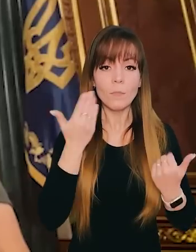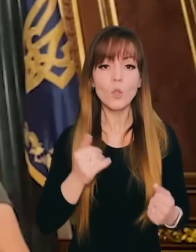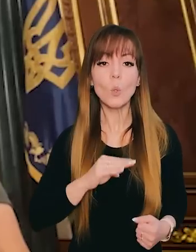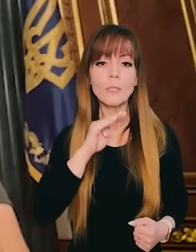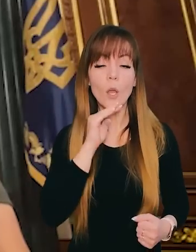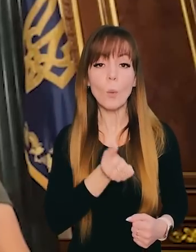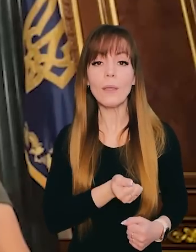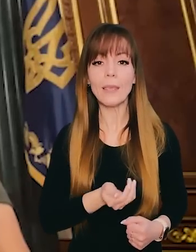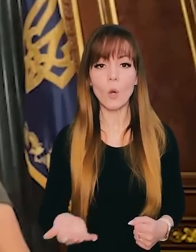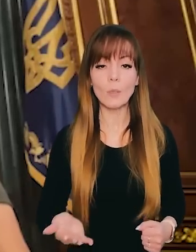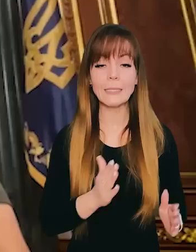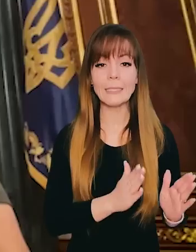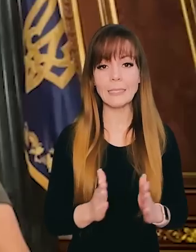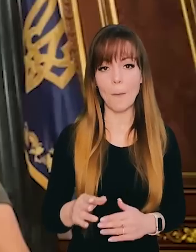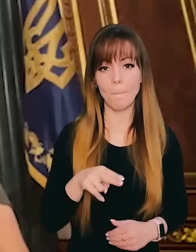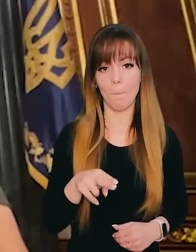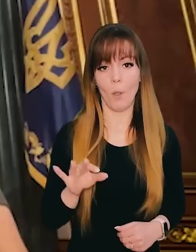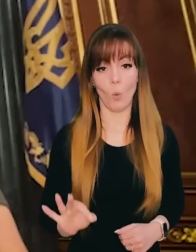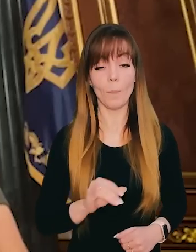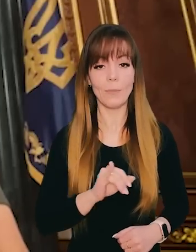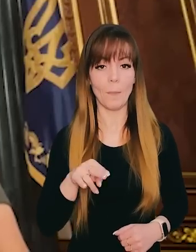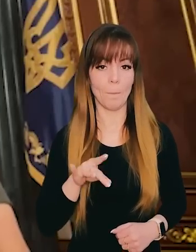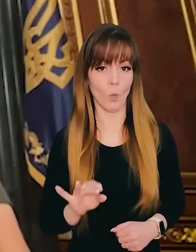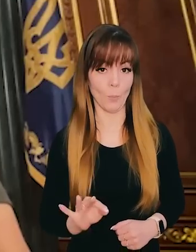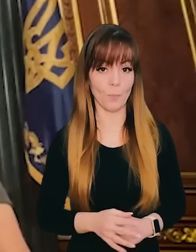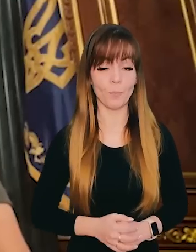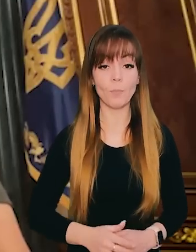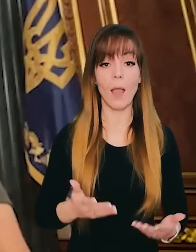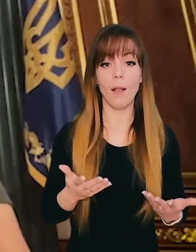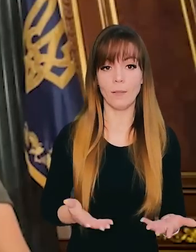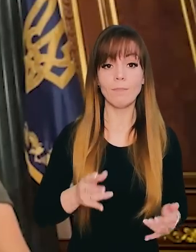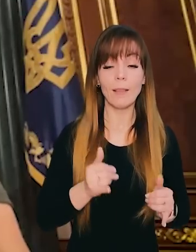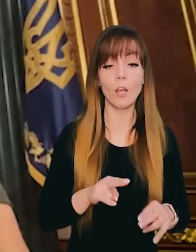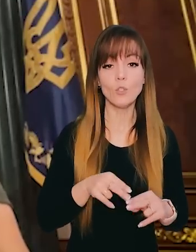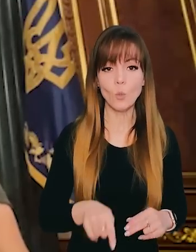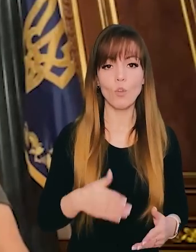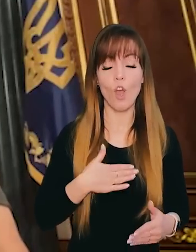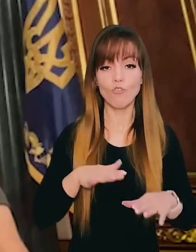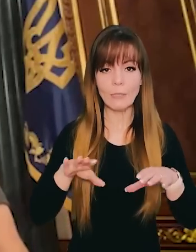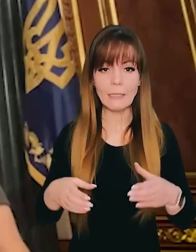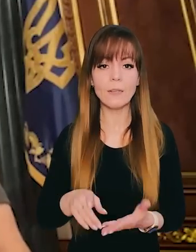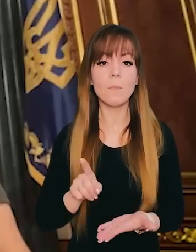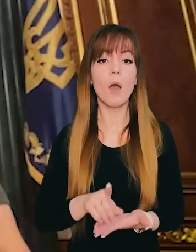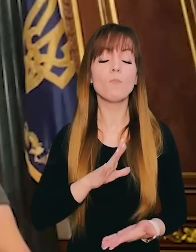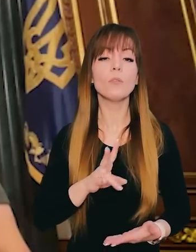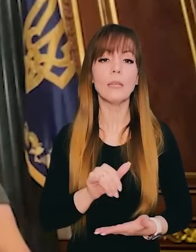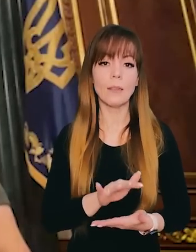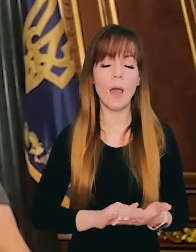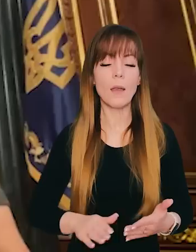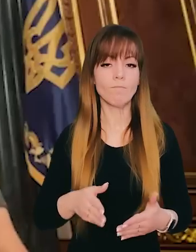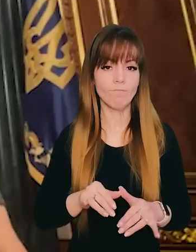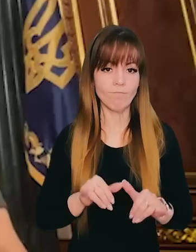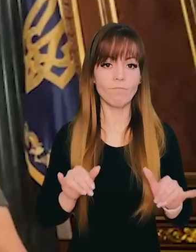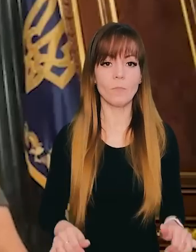ще не маємо достатньої кількості систем ППО і про але для цього наша єдність має бути